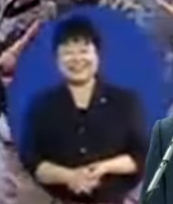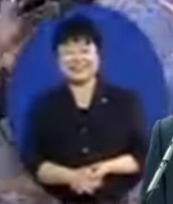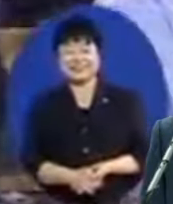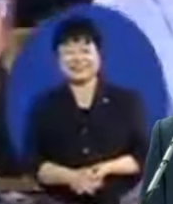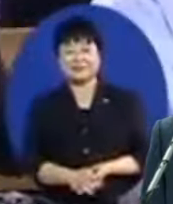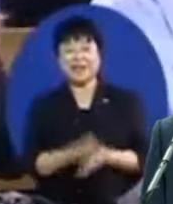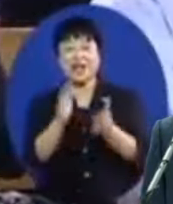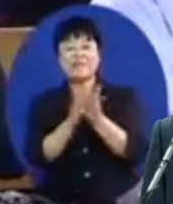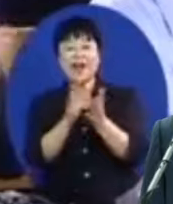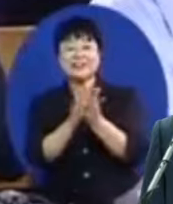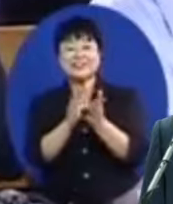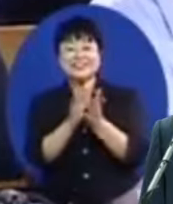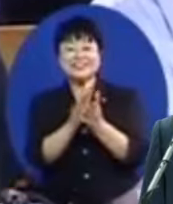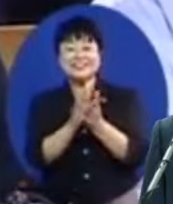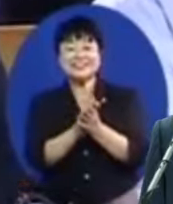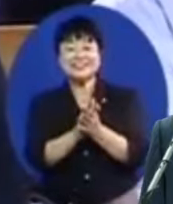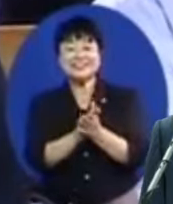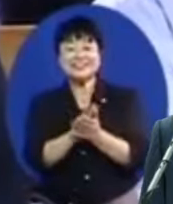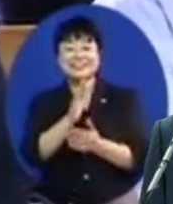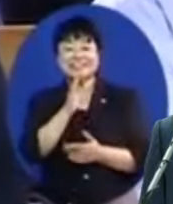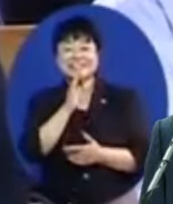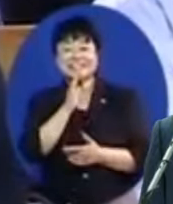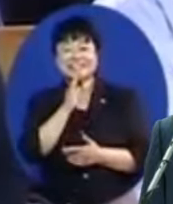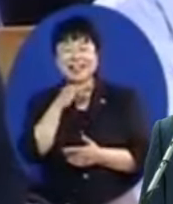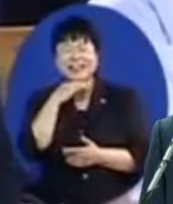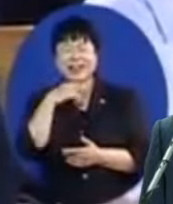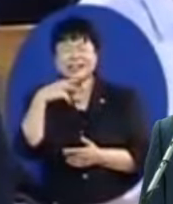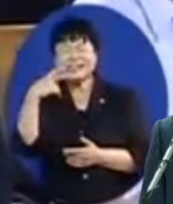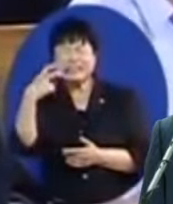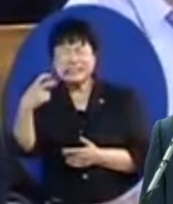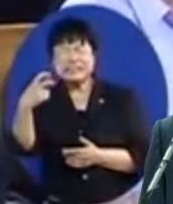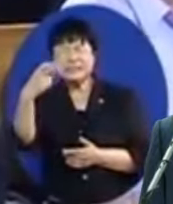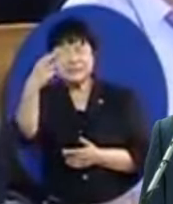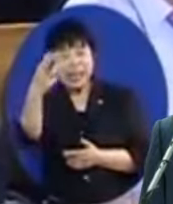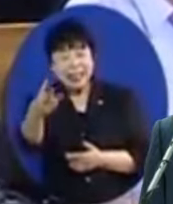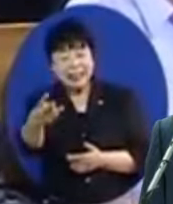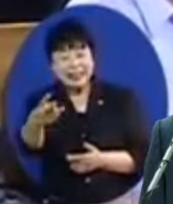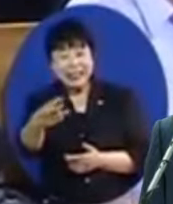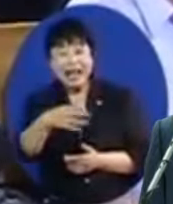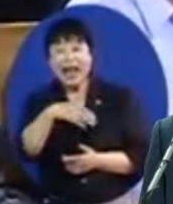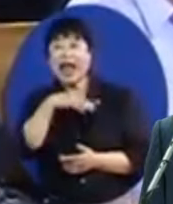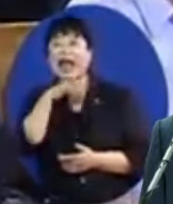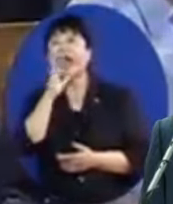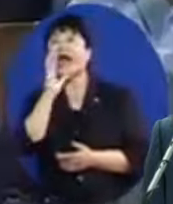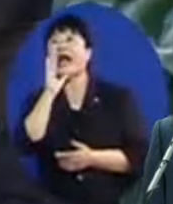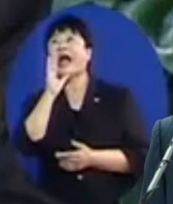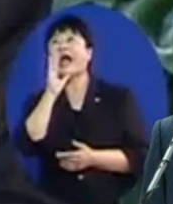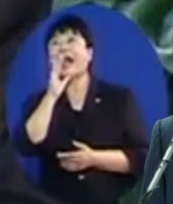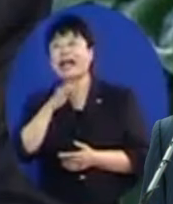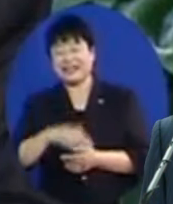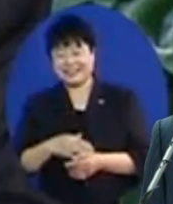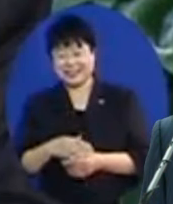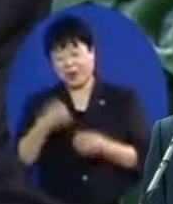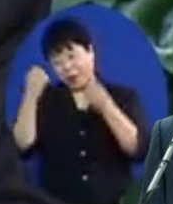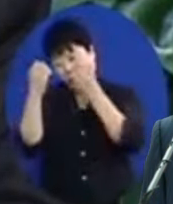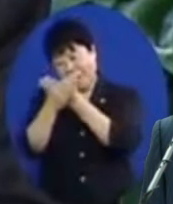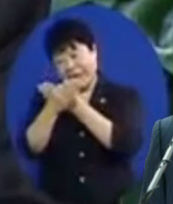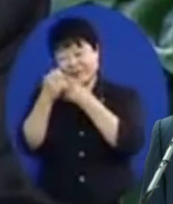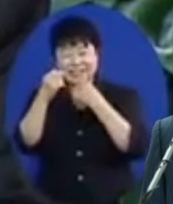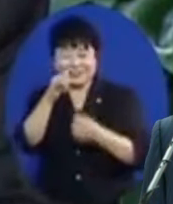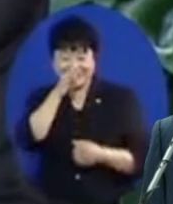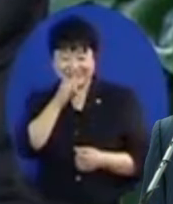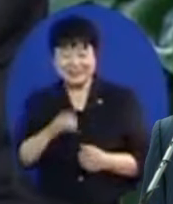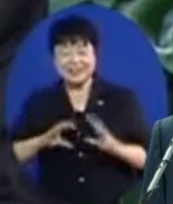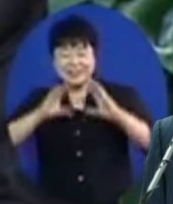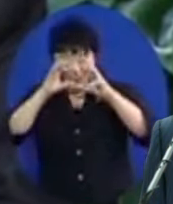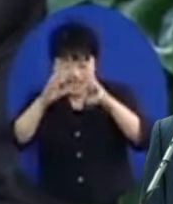그런데 박수 칠 것이 못 되는 것이 실제로 알고 보니까 73살이에요. 이런 착각을 하고 우리가 사는 것입니다. 이